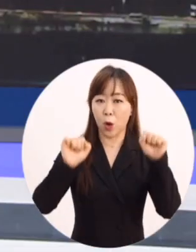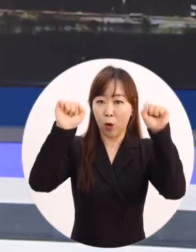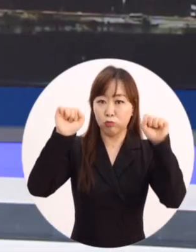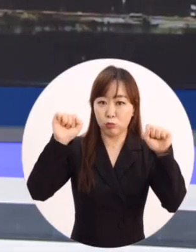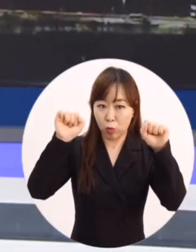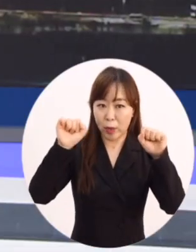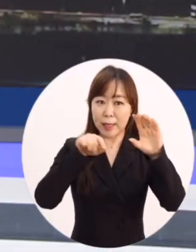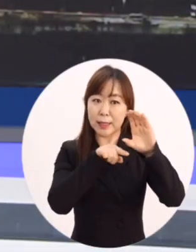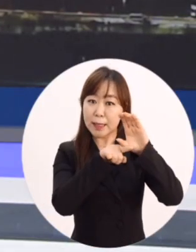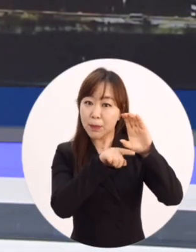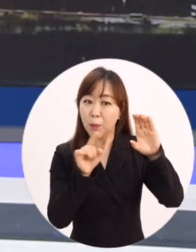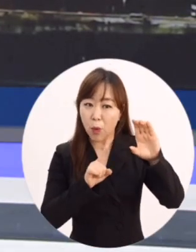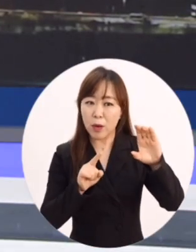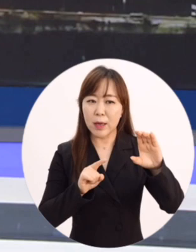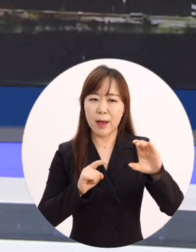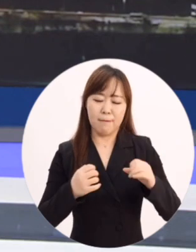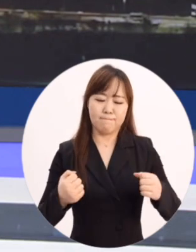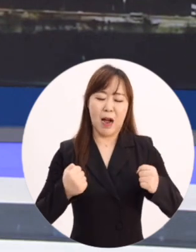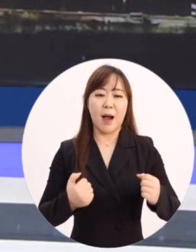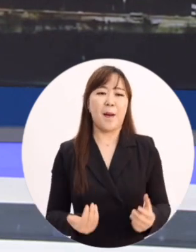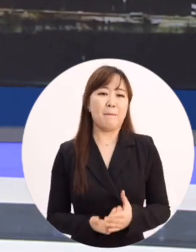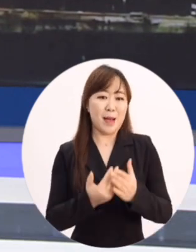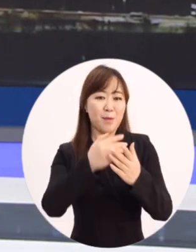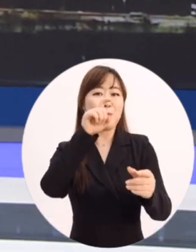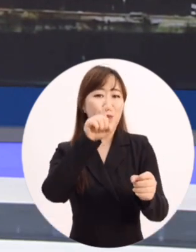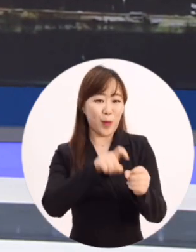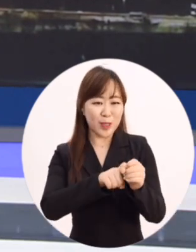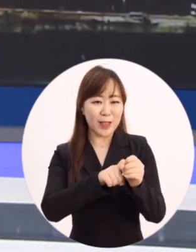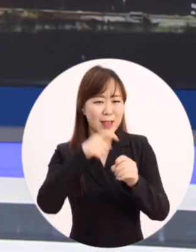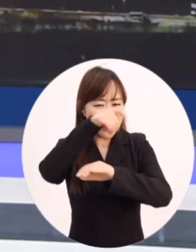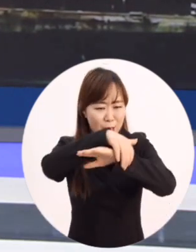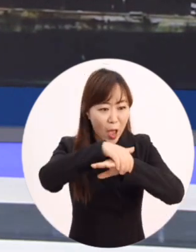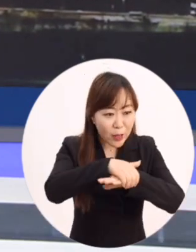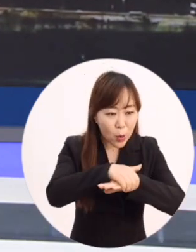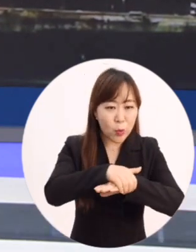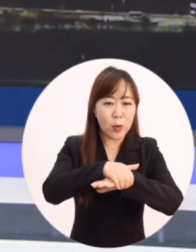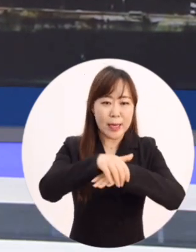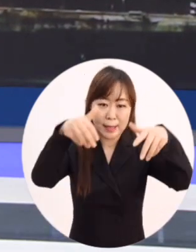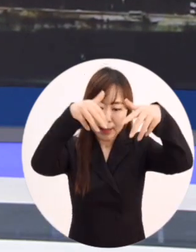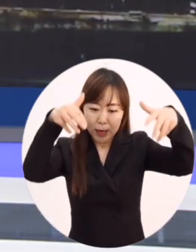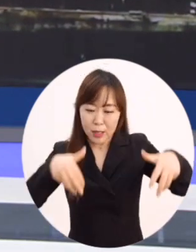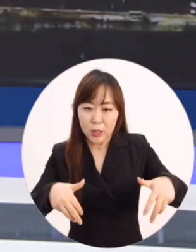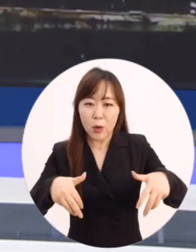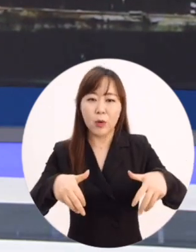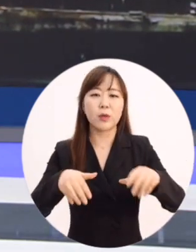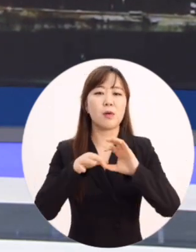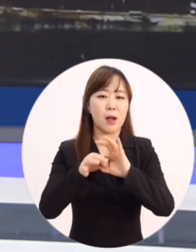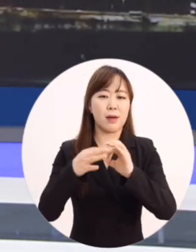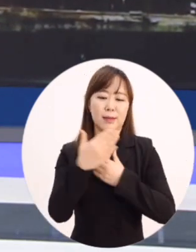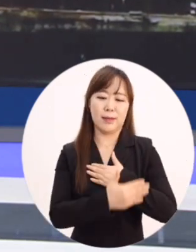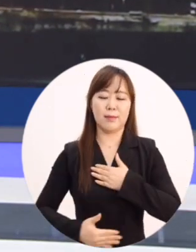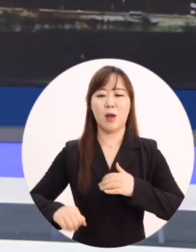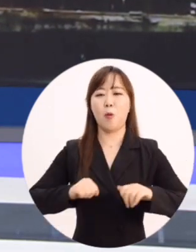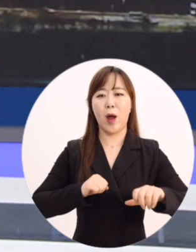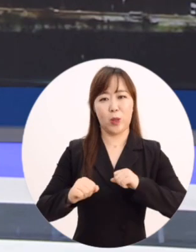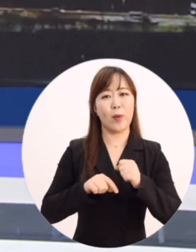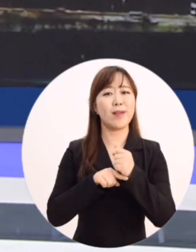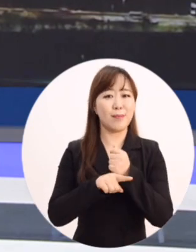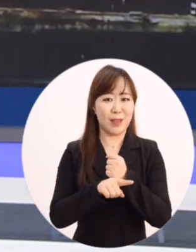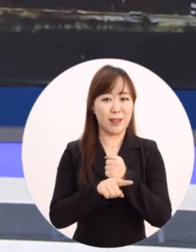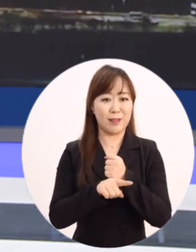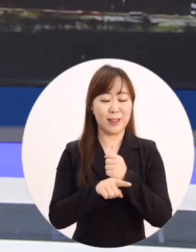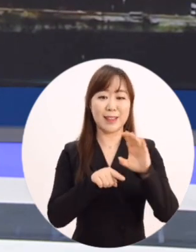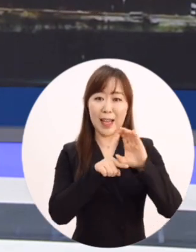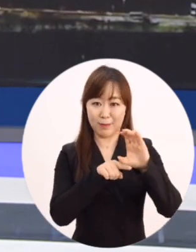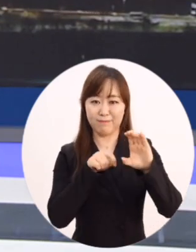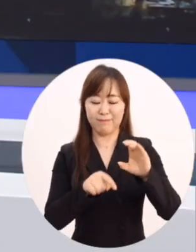운동의 사전적 의미는 체력 향상을 목적으로 하는 계획적이고 체계적으로 구성된 신체 활동을